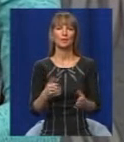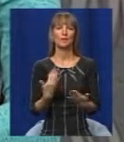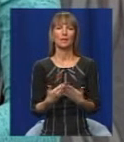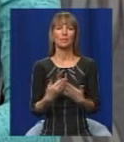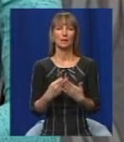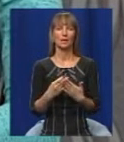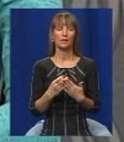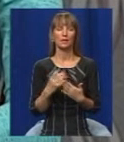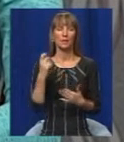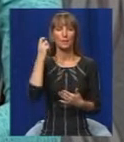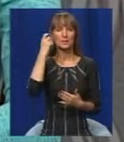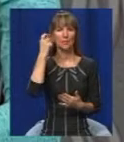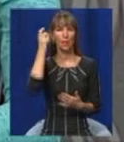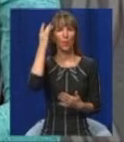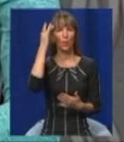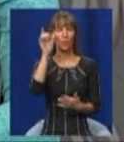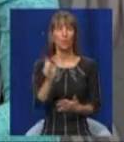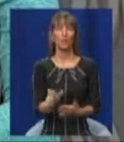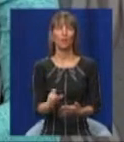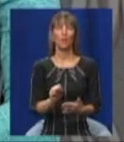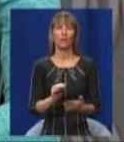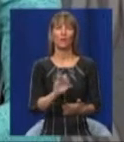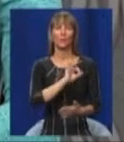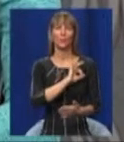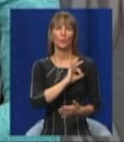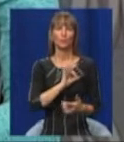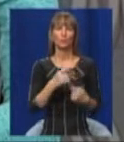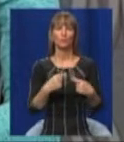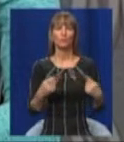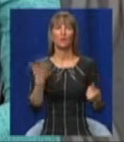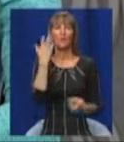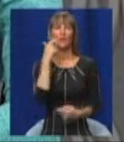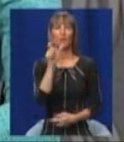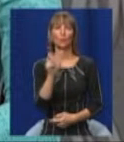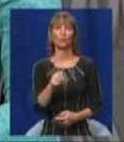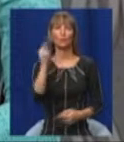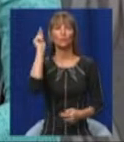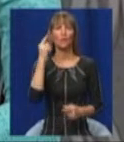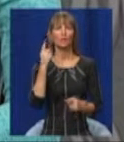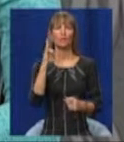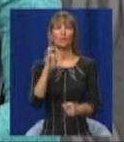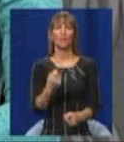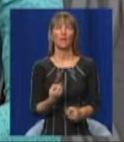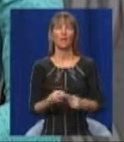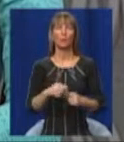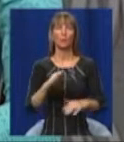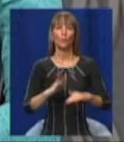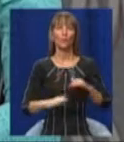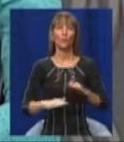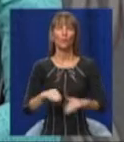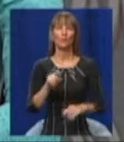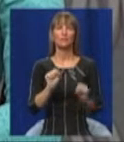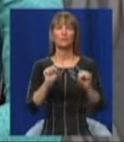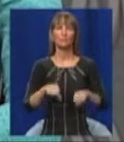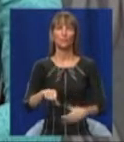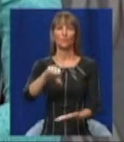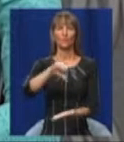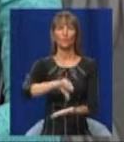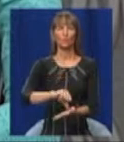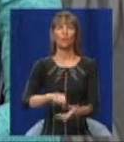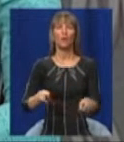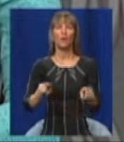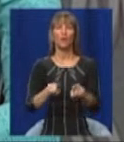лікаря, юриста тощо. Тобто, коли людина вона вчиться на цю якусь певну професію, вона зможе виступити як експертом з цієї